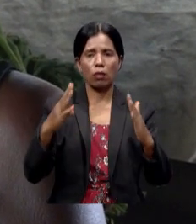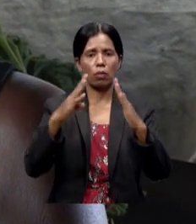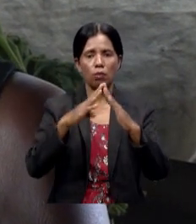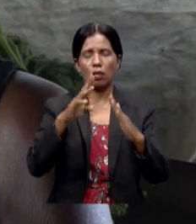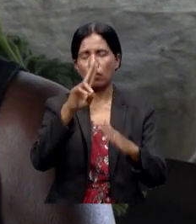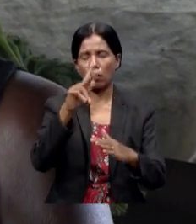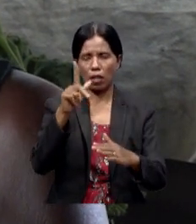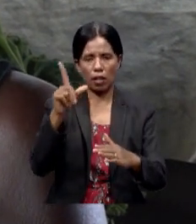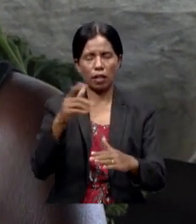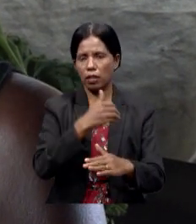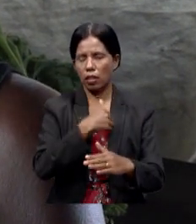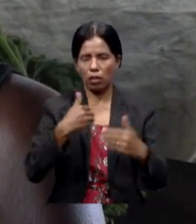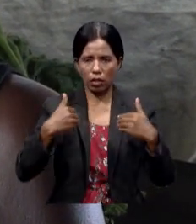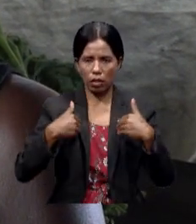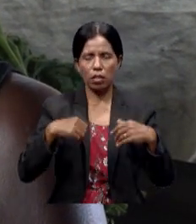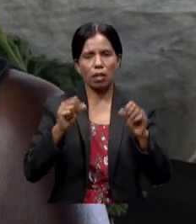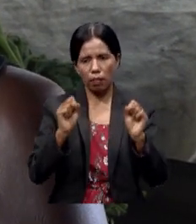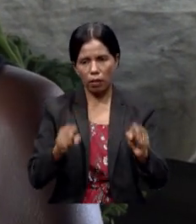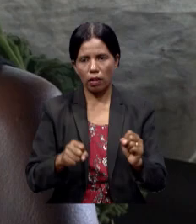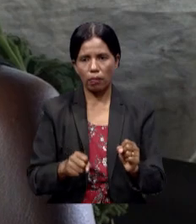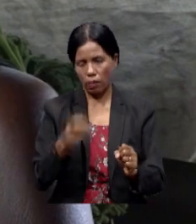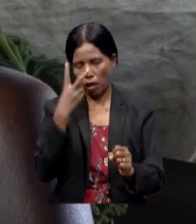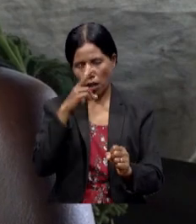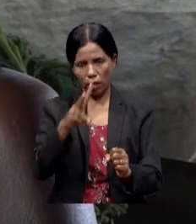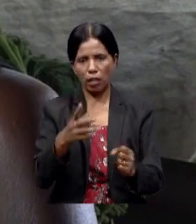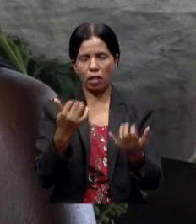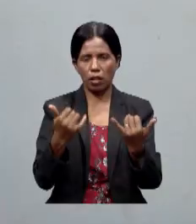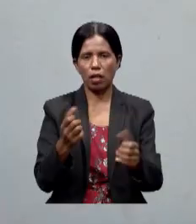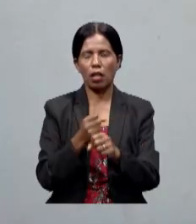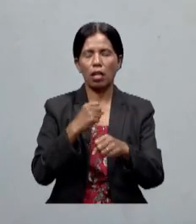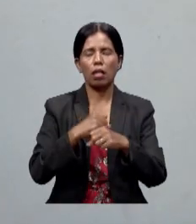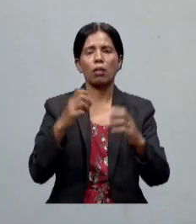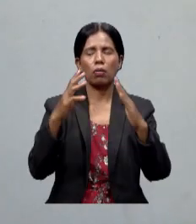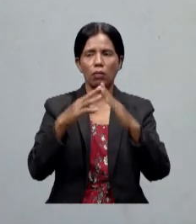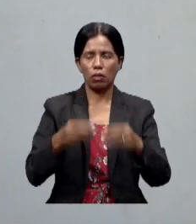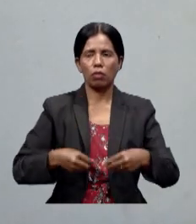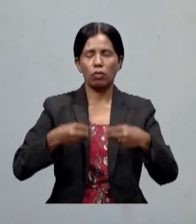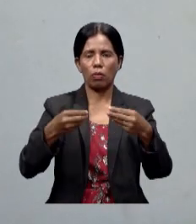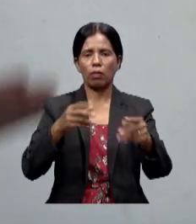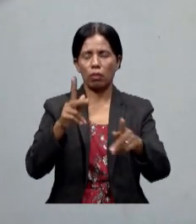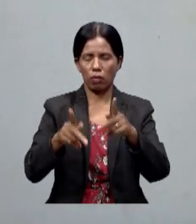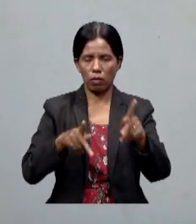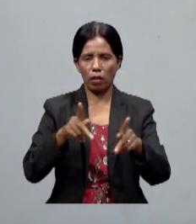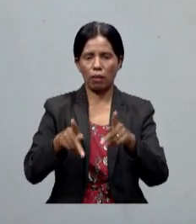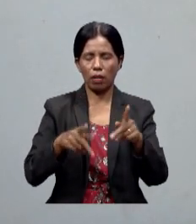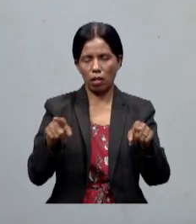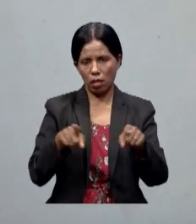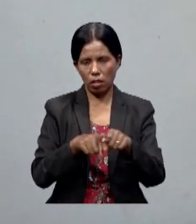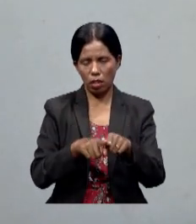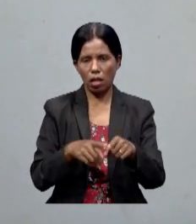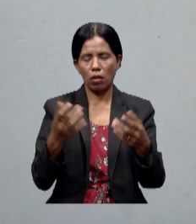dia dilara masida ki hamos se bele kare mai harende te kidene ba para halu unu ku uma ba e mai ida be hane sane ne durante ne ni ela de ti